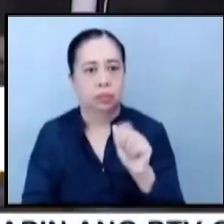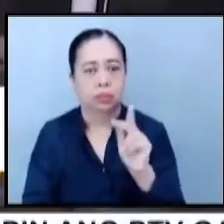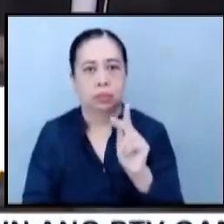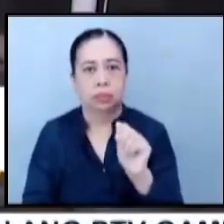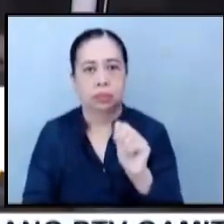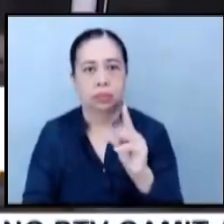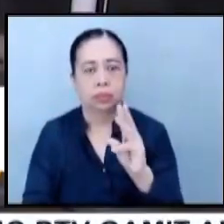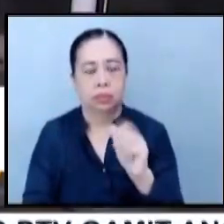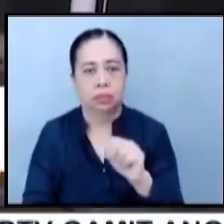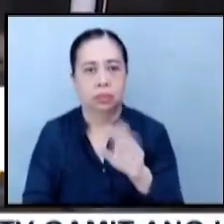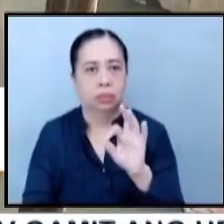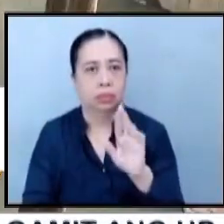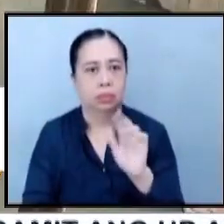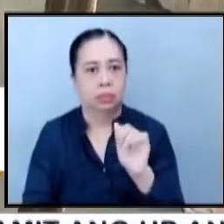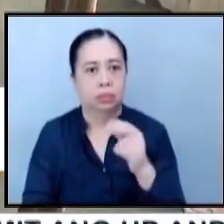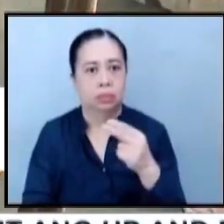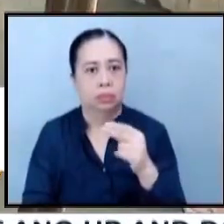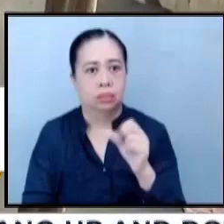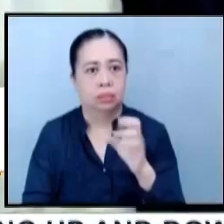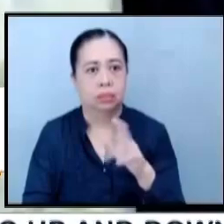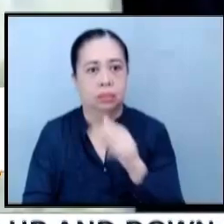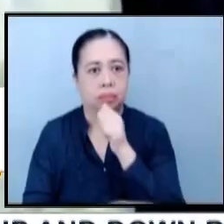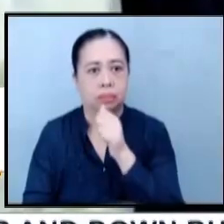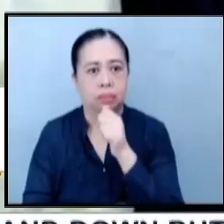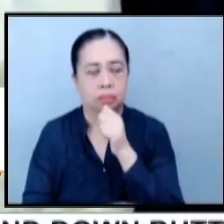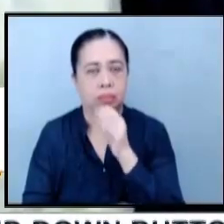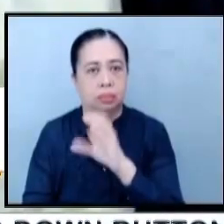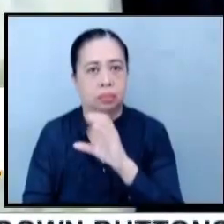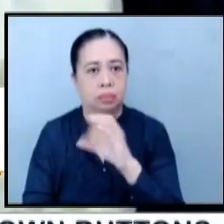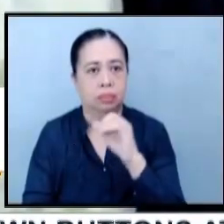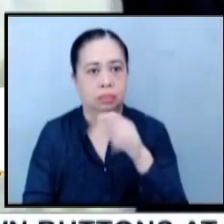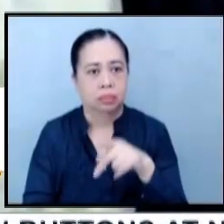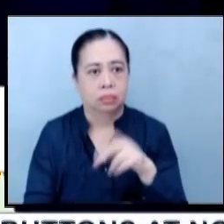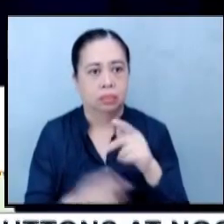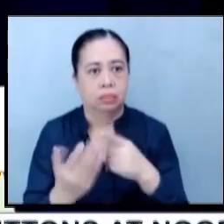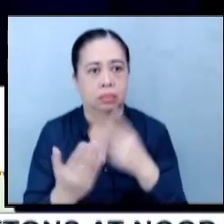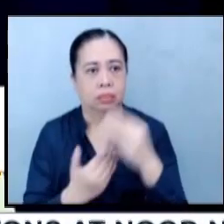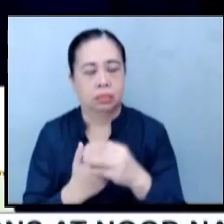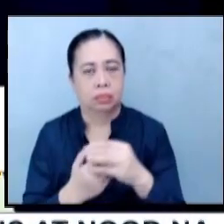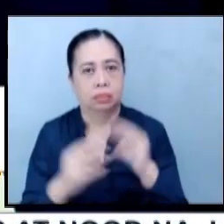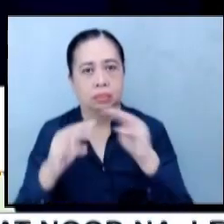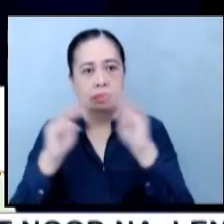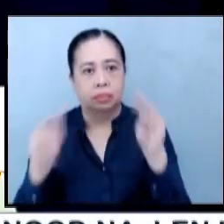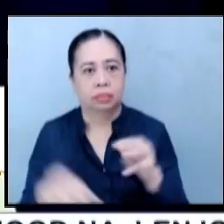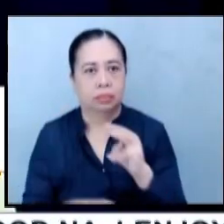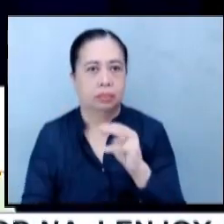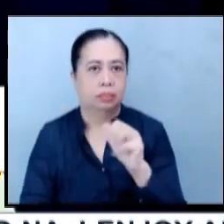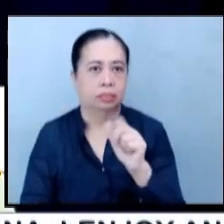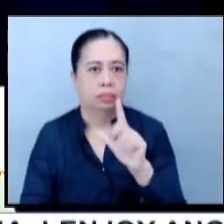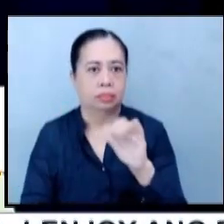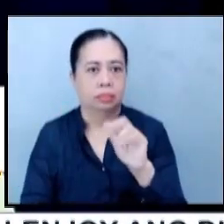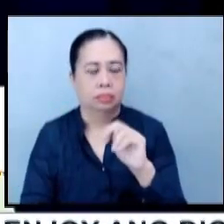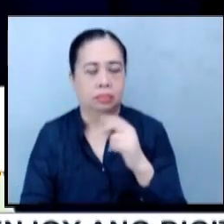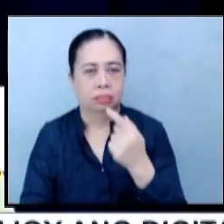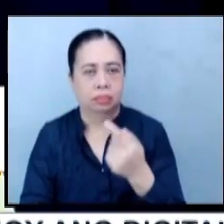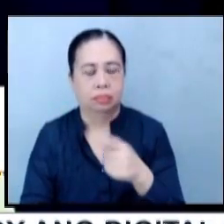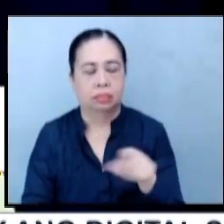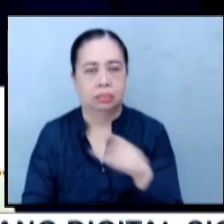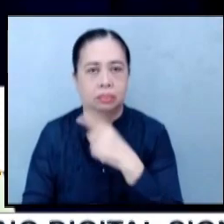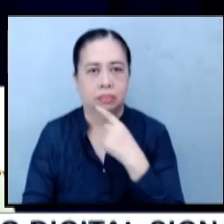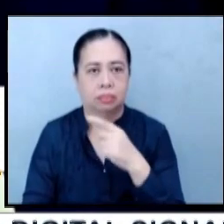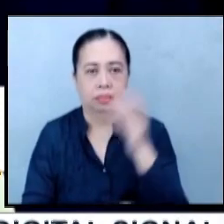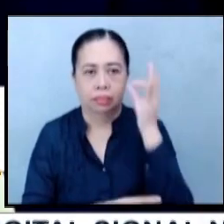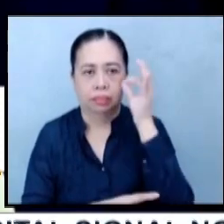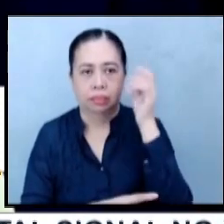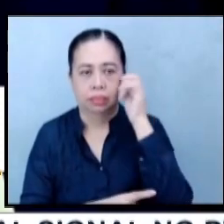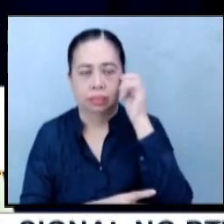Franchising sa mga private operator at kooperatiba sa programang Malacañang Insider. Sinabi ni Secretary Francisco Chu Laurel Jr.